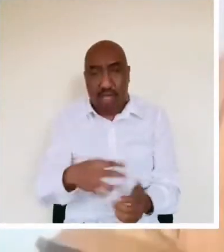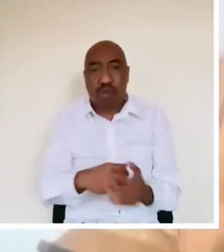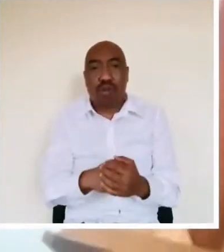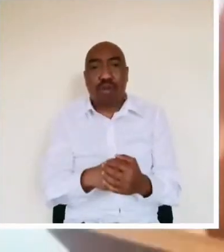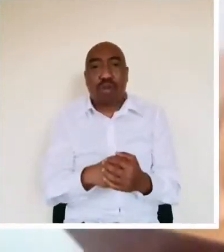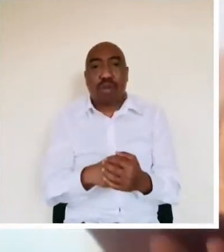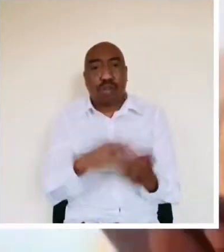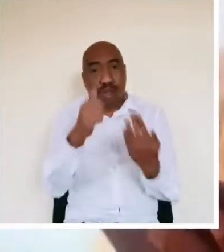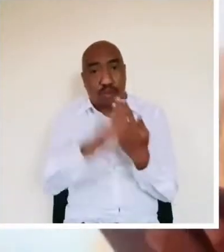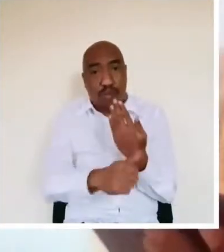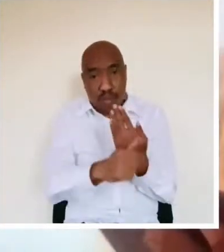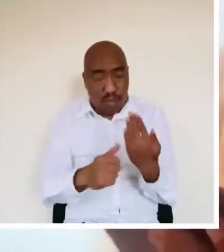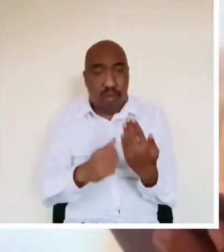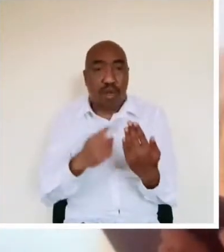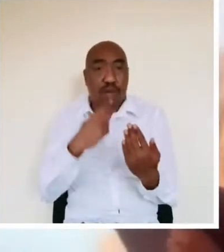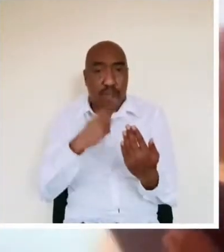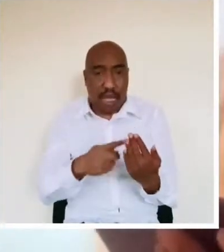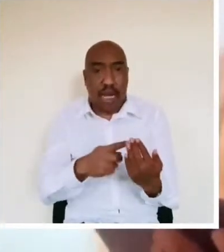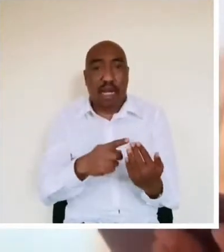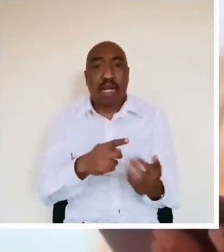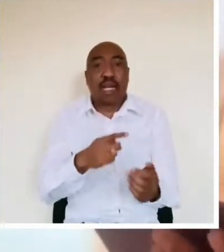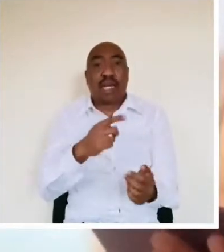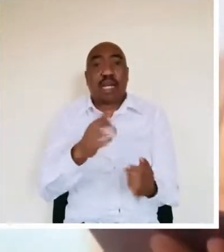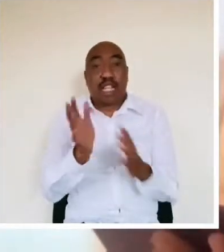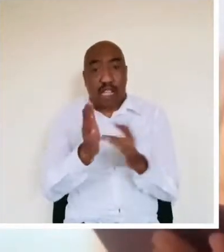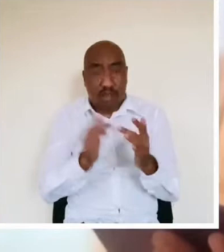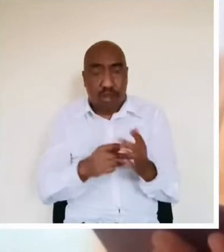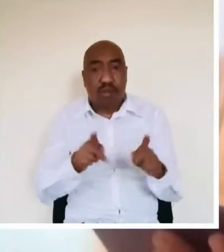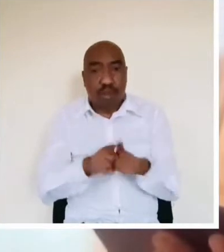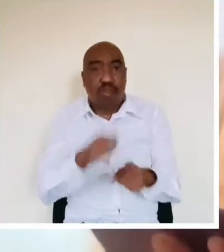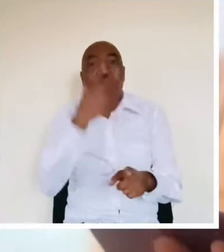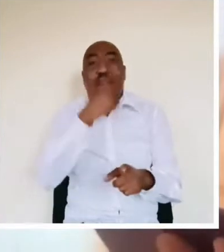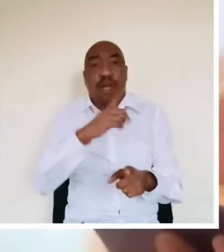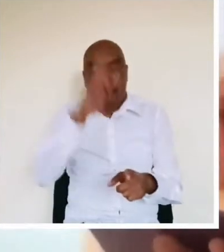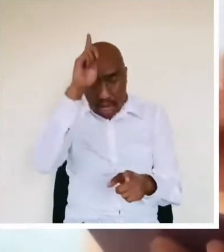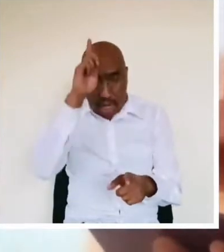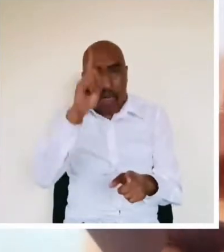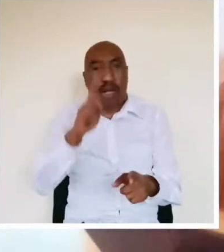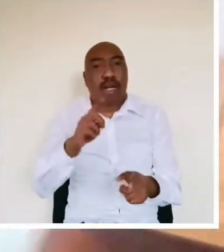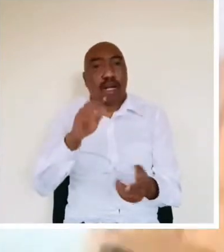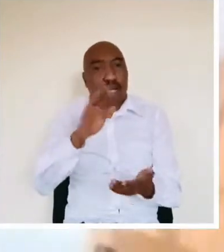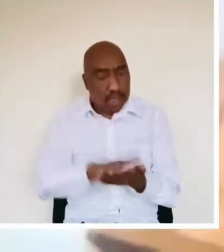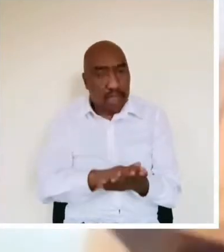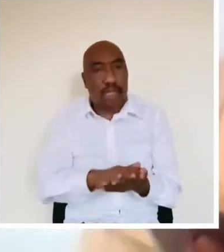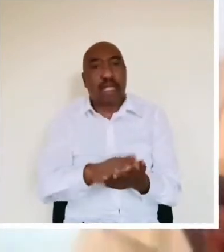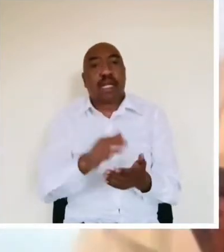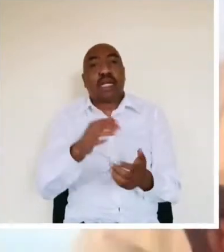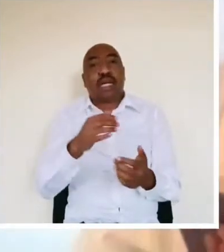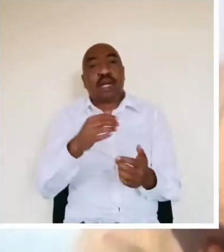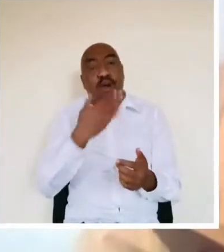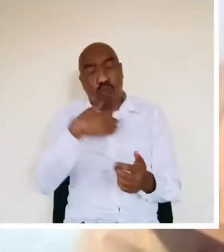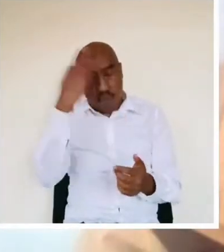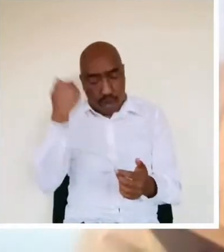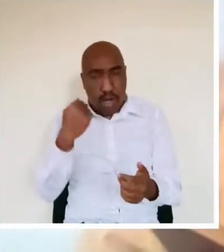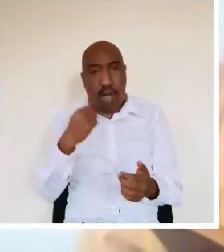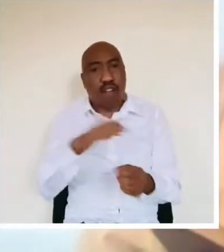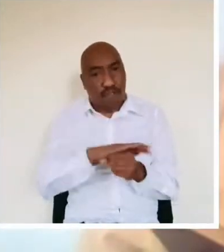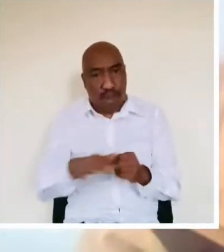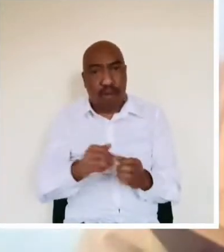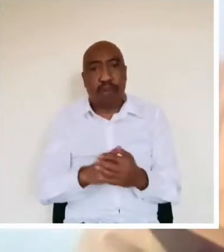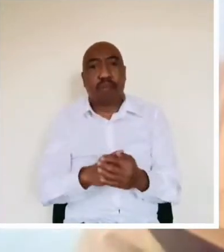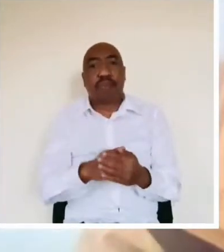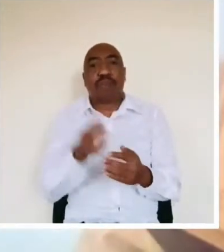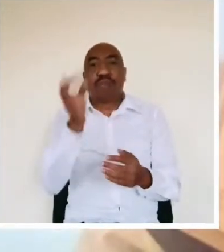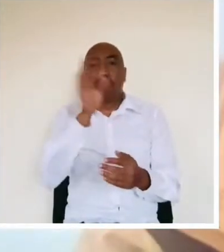la Bible dit que Jésus est à la fois Dieu et homme, et on respecte cette parole. Ne l'oubliez pas. Que la grâce du Seigneur Jésus-Christ, l'amour